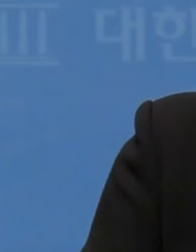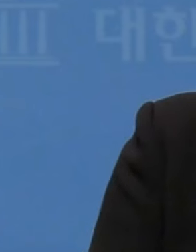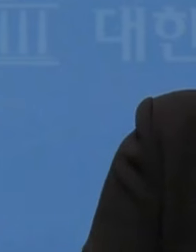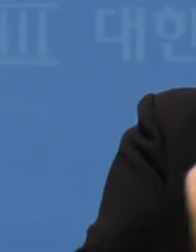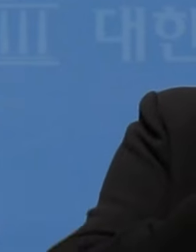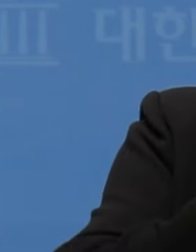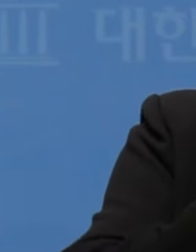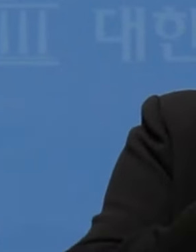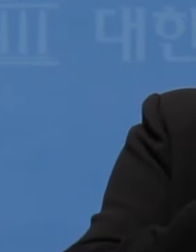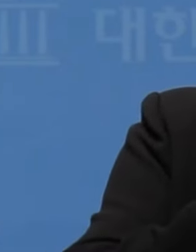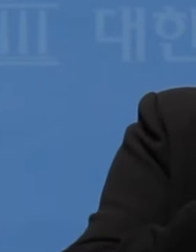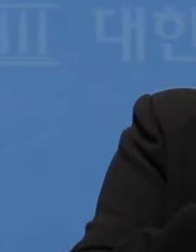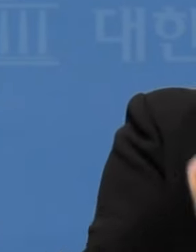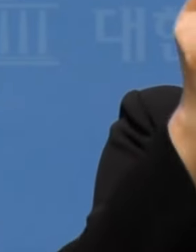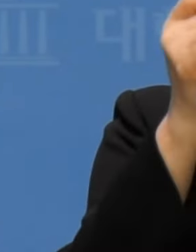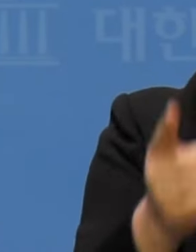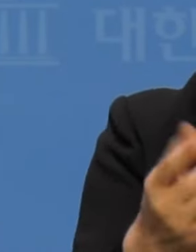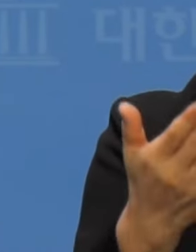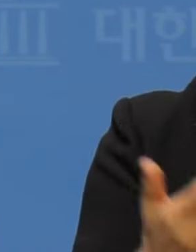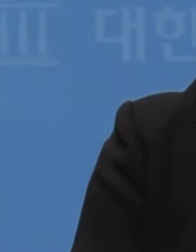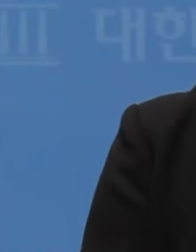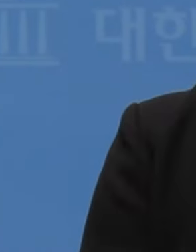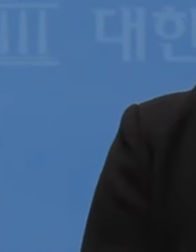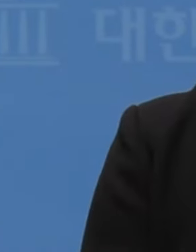저 김정현에게 기회를 주십시오.